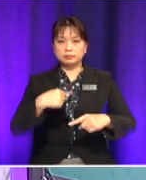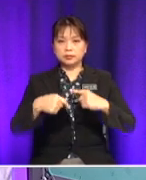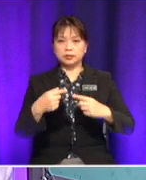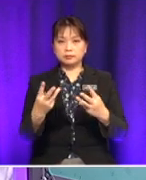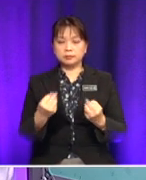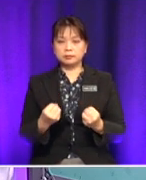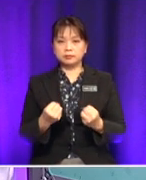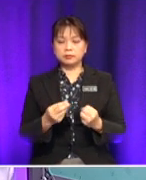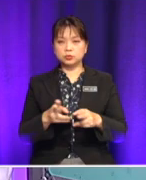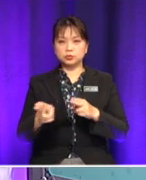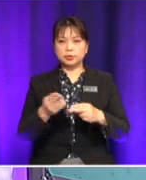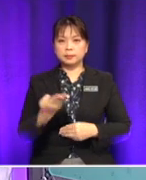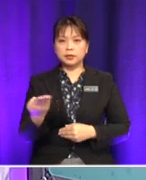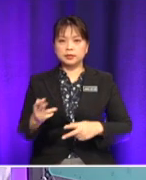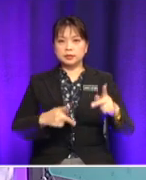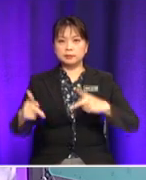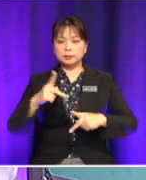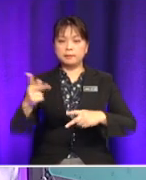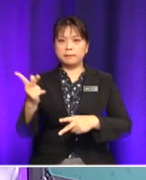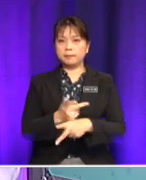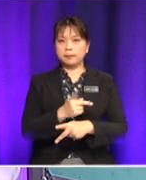mengendalikan bahan kimia